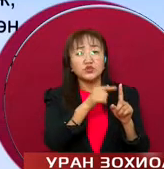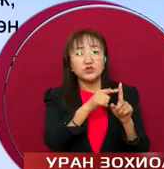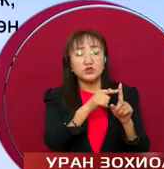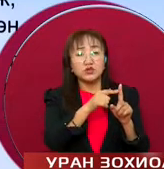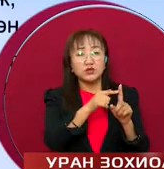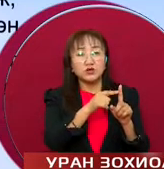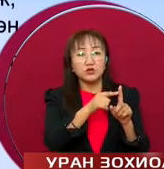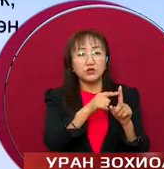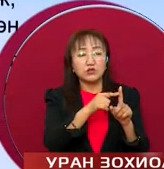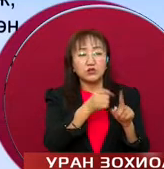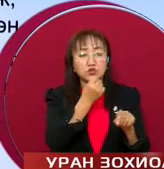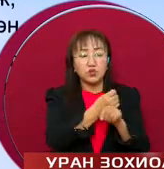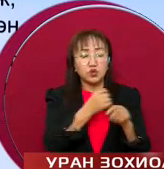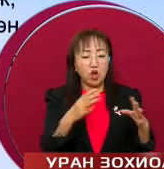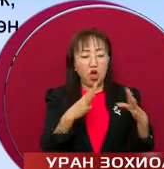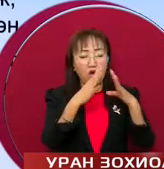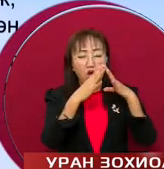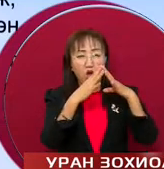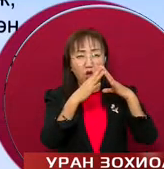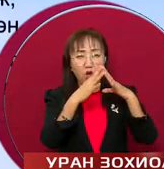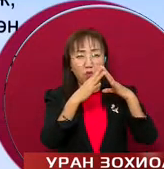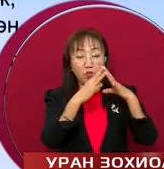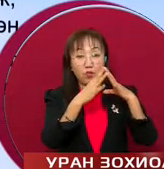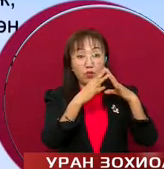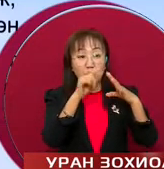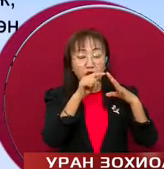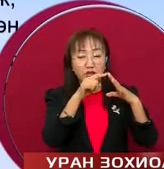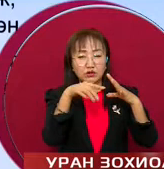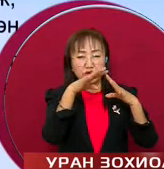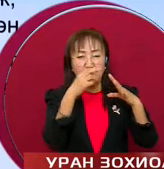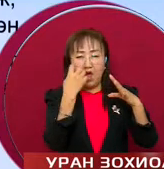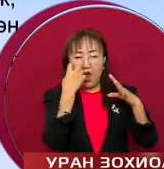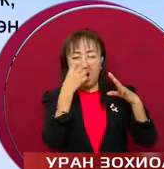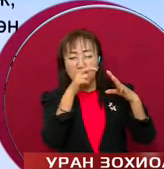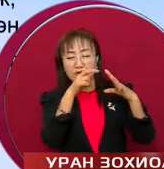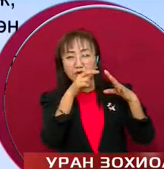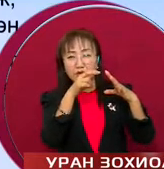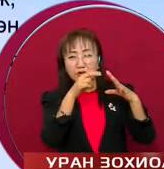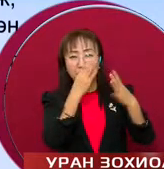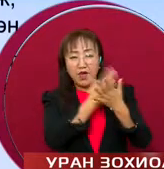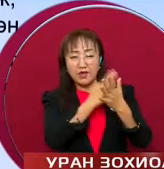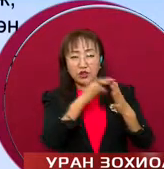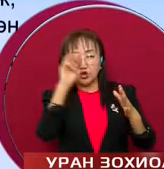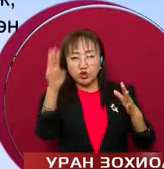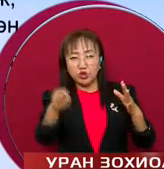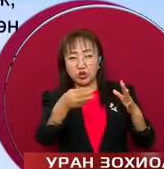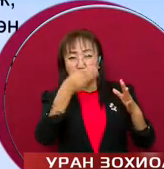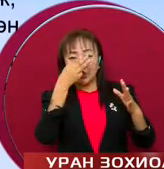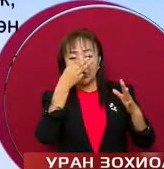Овооны харагдах байдлыг тодруулахын тулд ашиглажээ. Уг дүрслэлийг